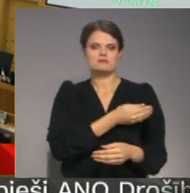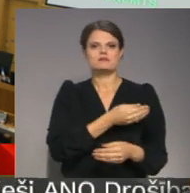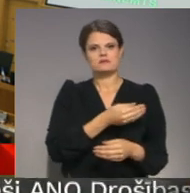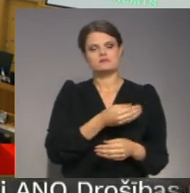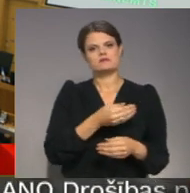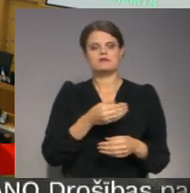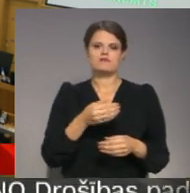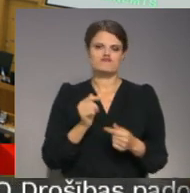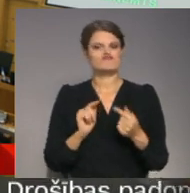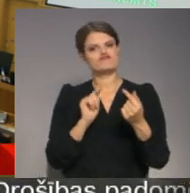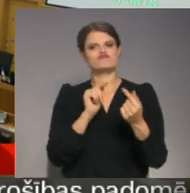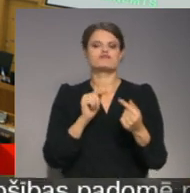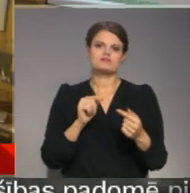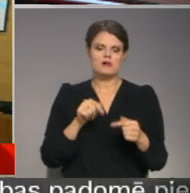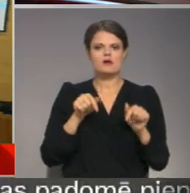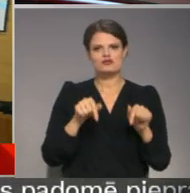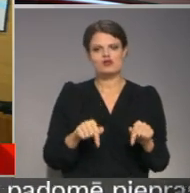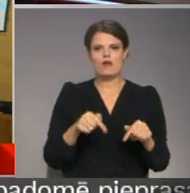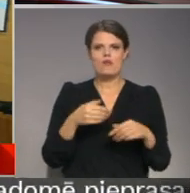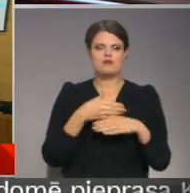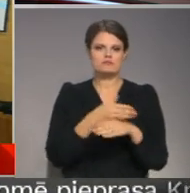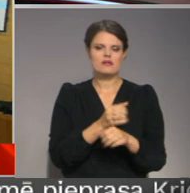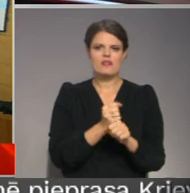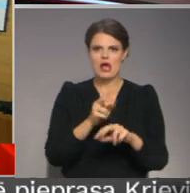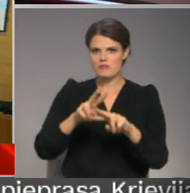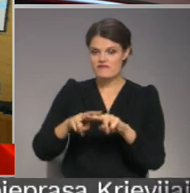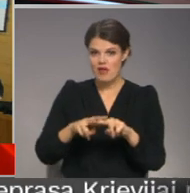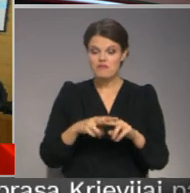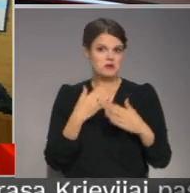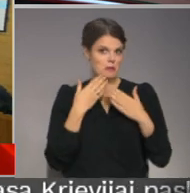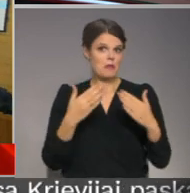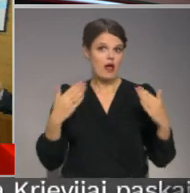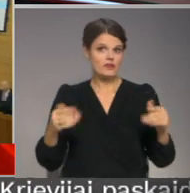amatu sadalījumu šeit. Sandra. Odita, paldies,